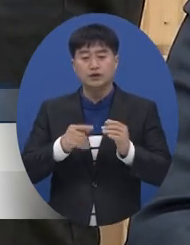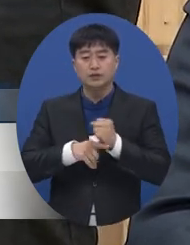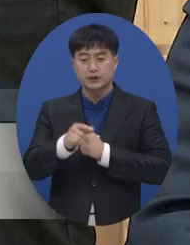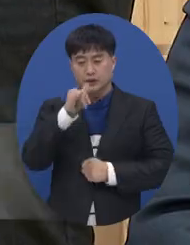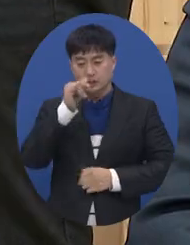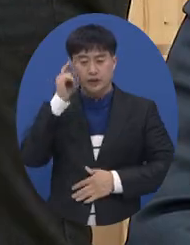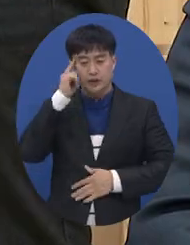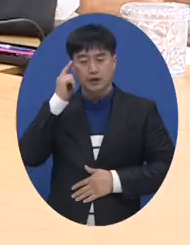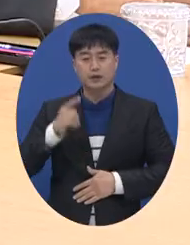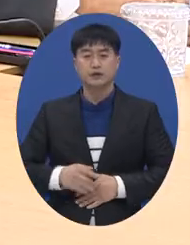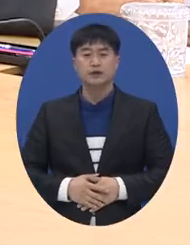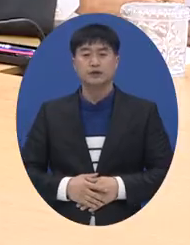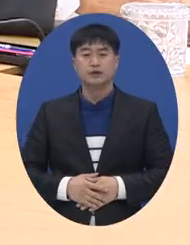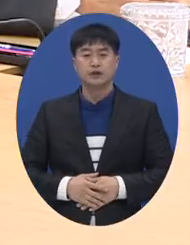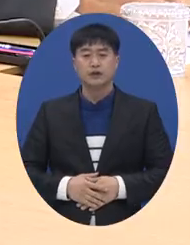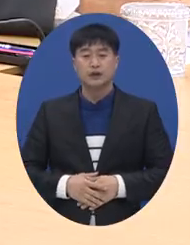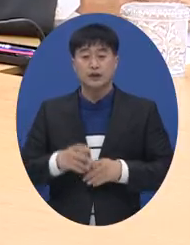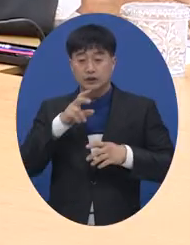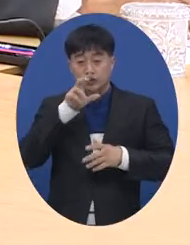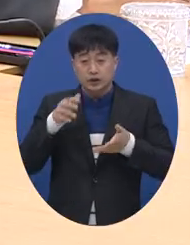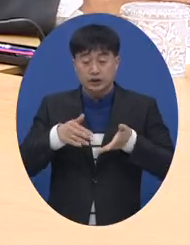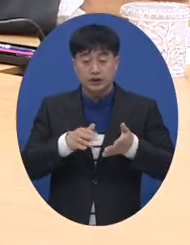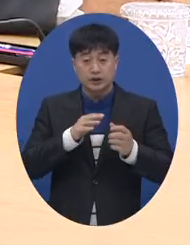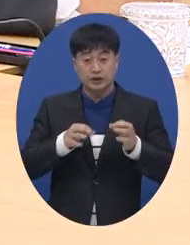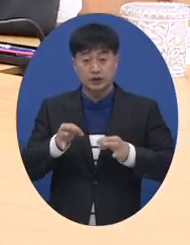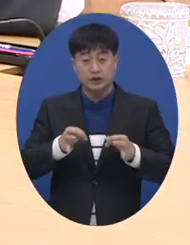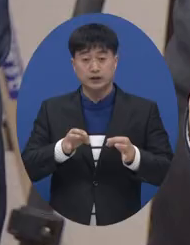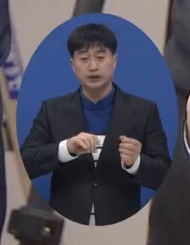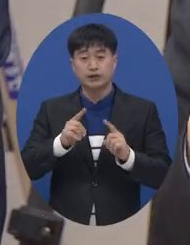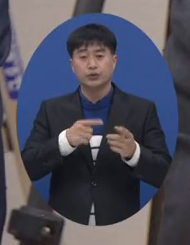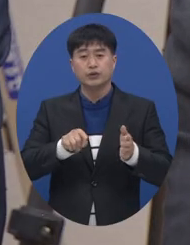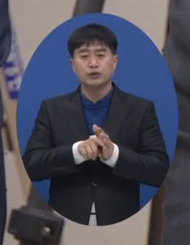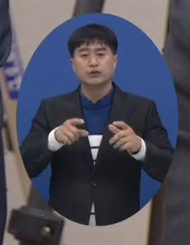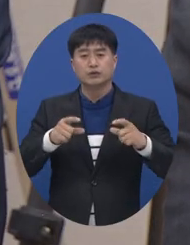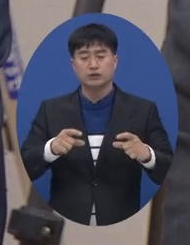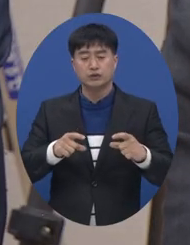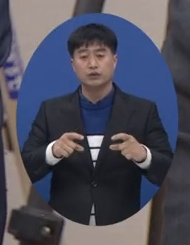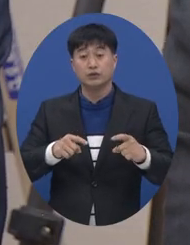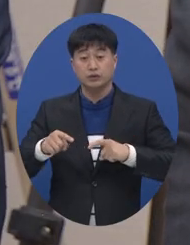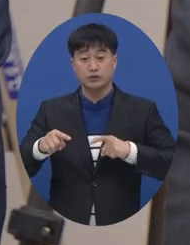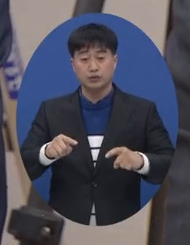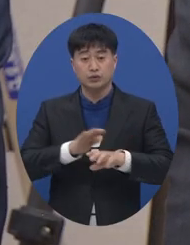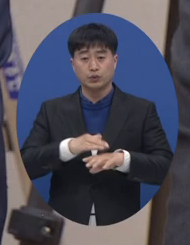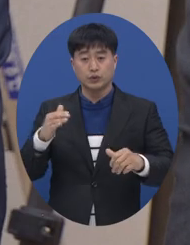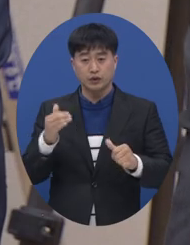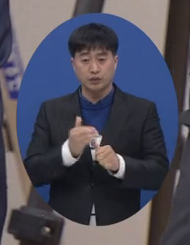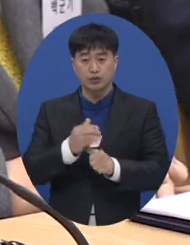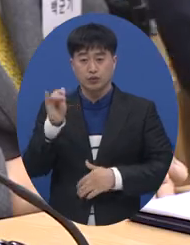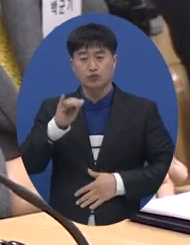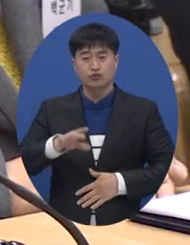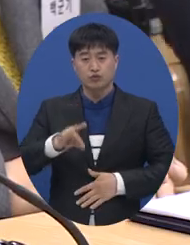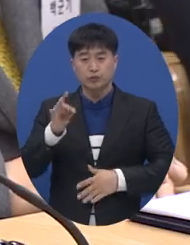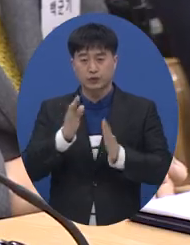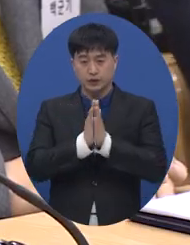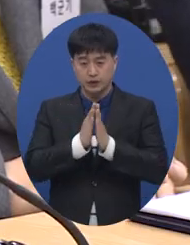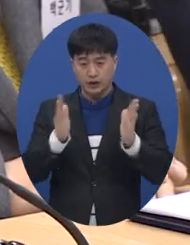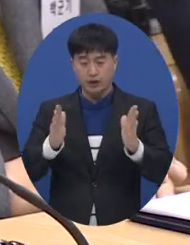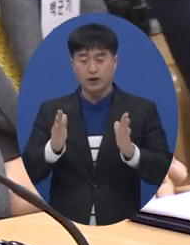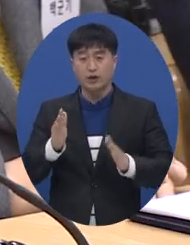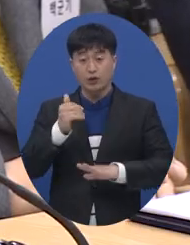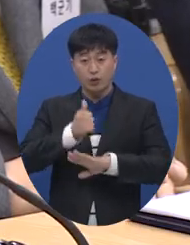의미 있다라고 생각합니다. 골목 상권을 살리기 위해 광역지자체와 기초지자체가 손을 맞잡은 전국 최초의 시도가